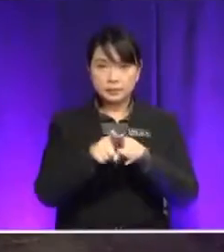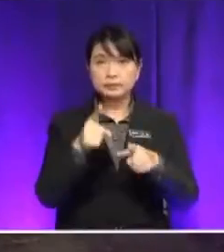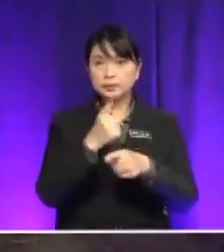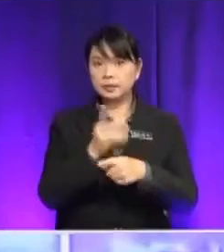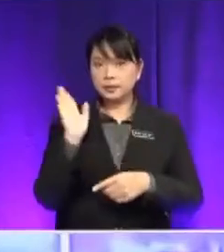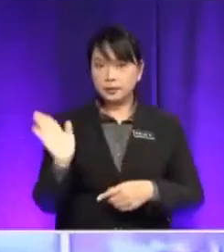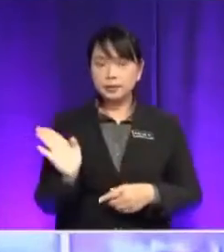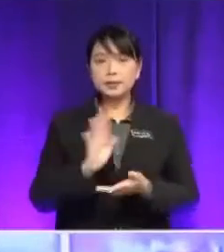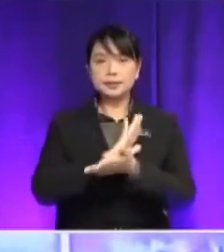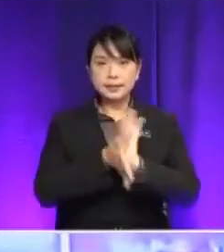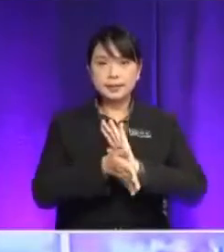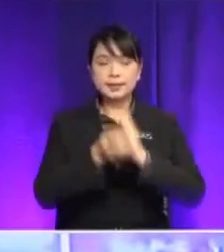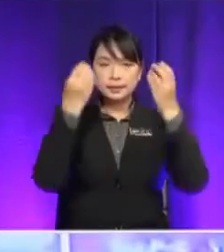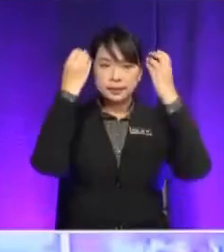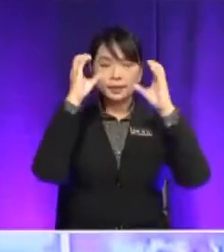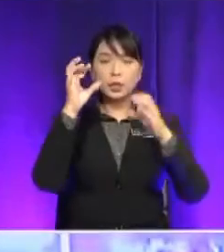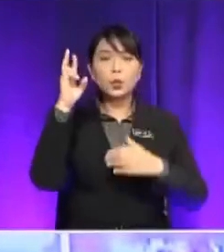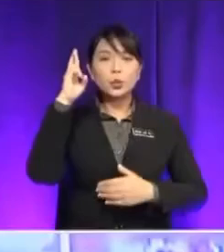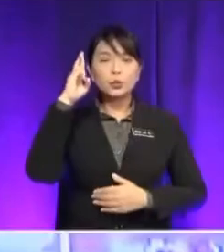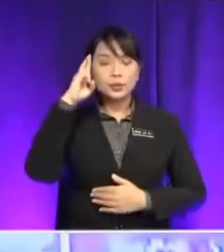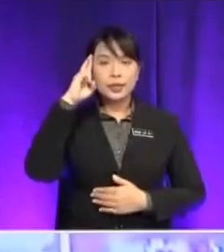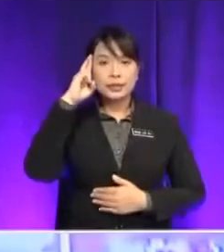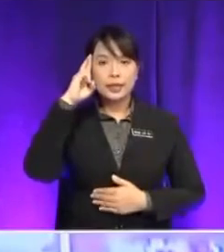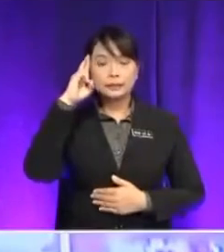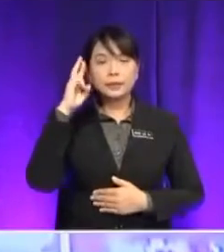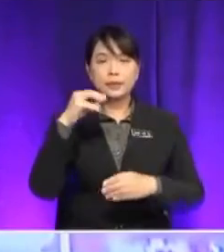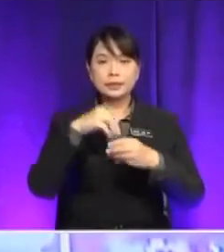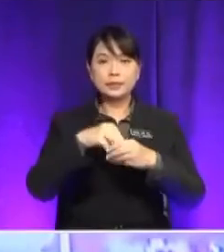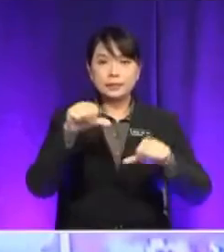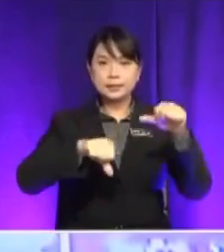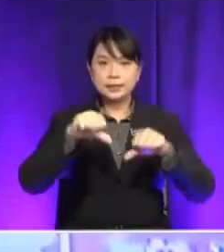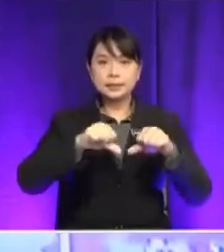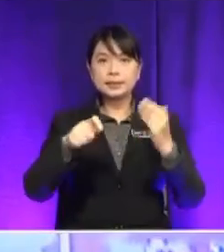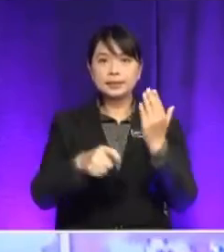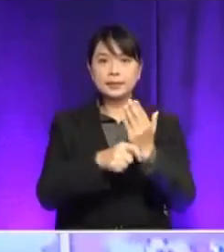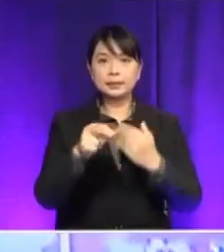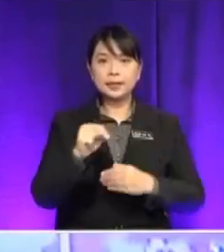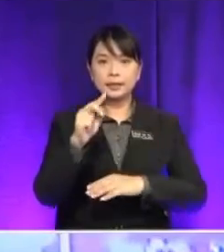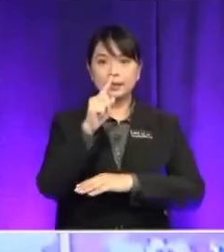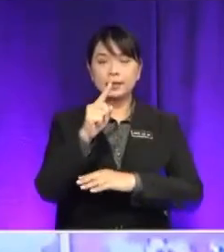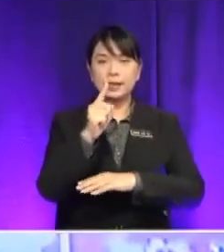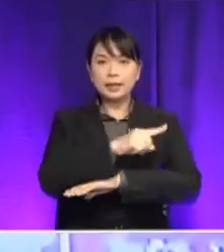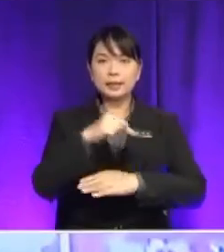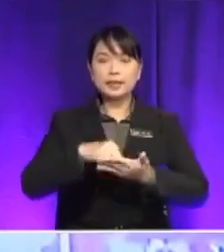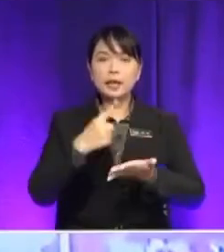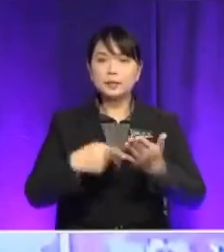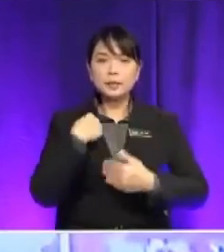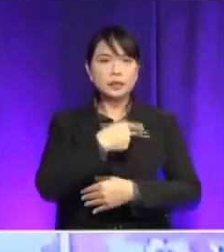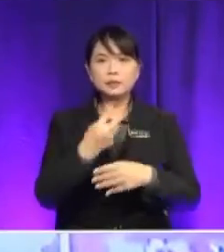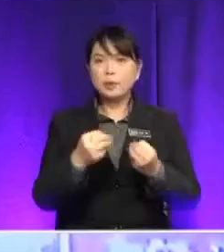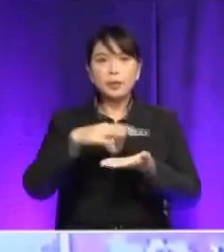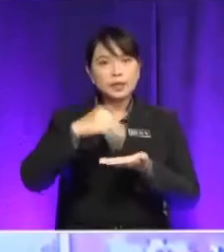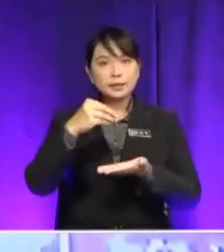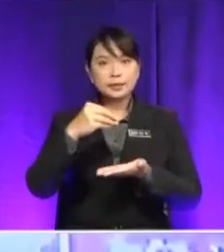jadi C guru sneezed dalam CY tambahan kali ini kita Enok belajar apa